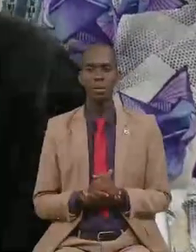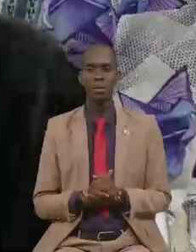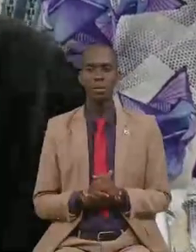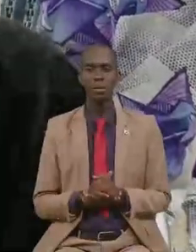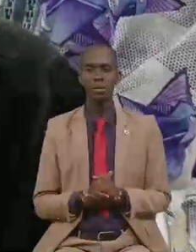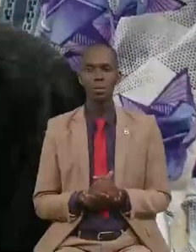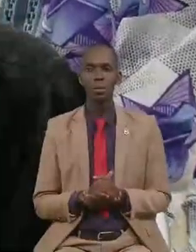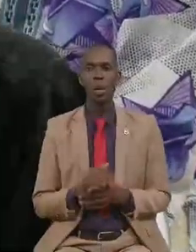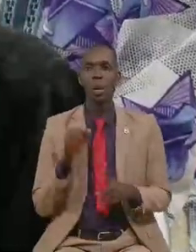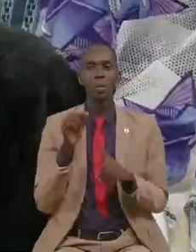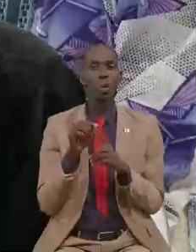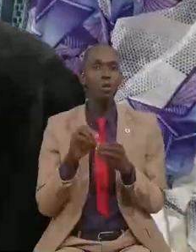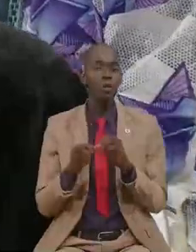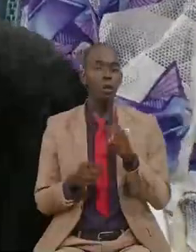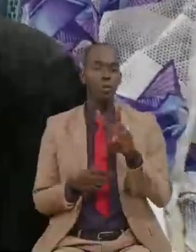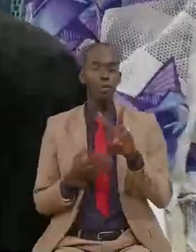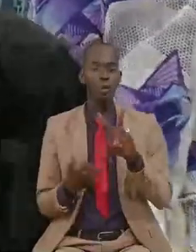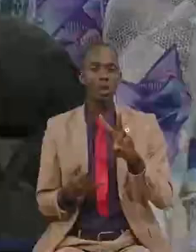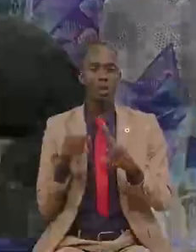Deuxième point maintenant.